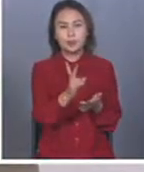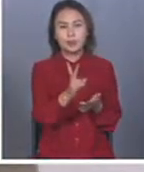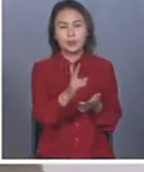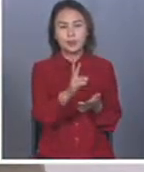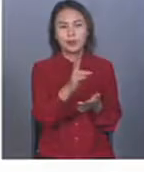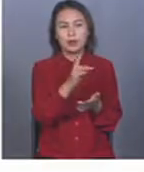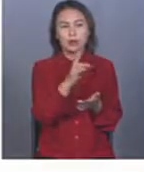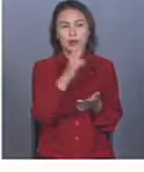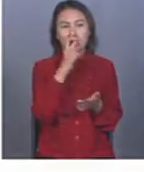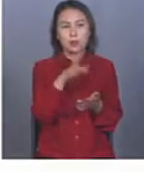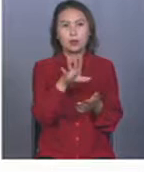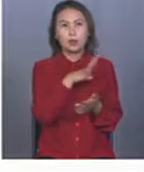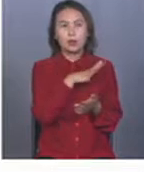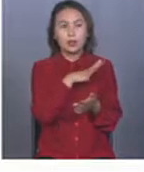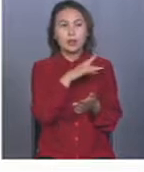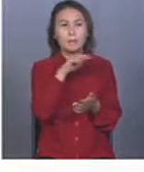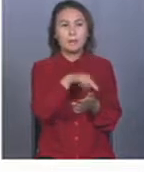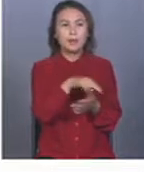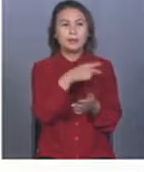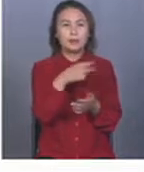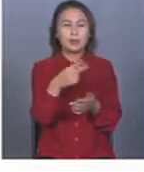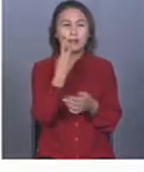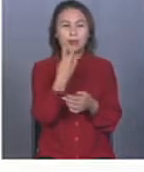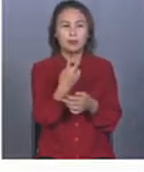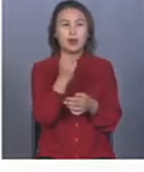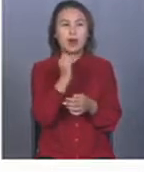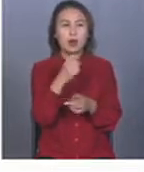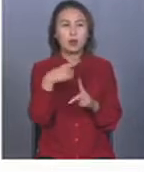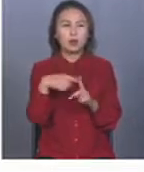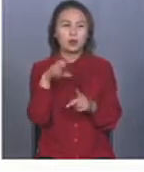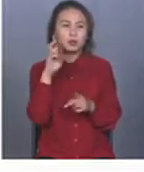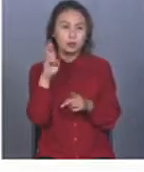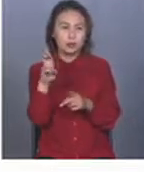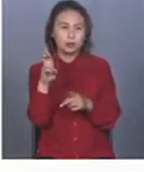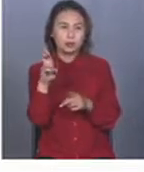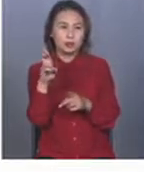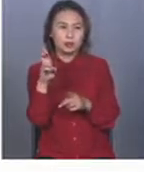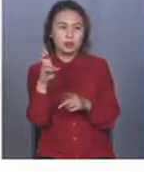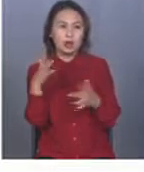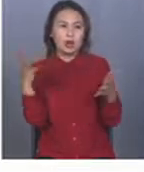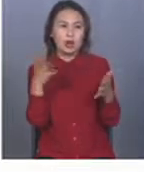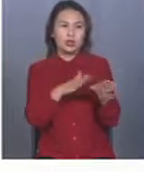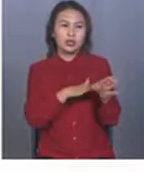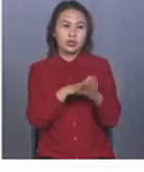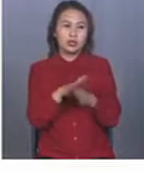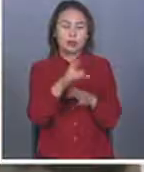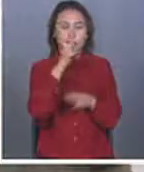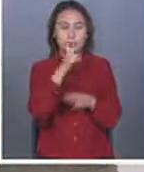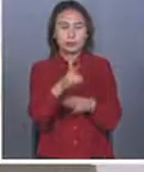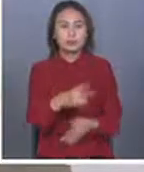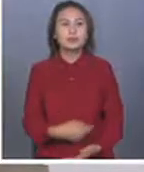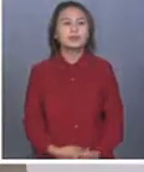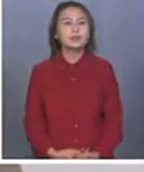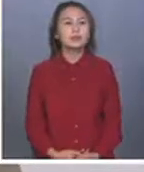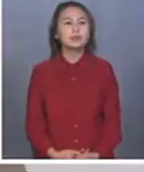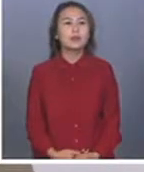Жаңа біз көрген p тең болады екі еселенген a мен b-ның қосындысы деген формула қалай шықты? Соны ашып жазайық. Біз